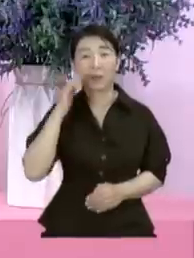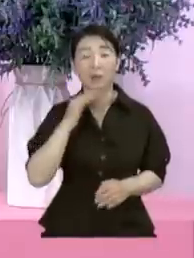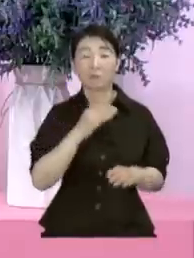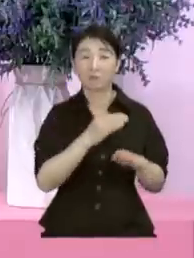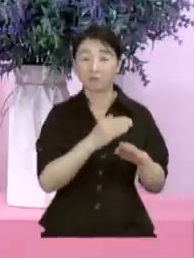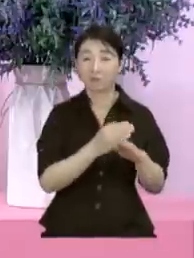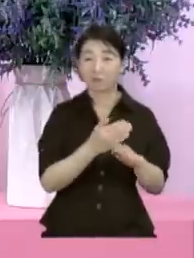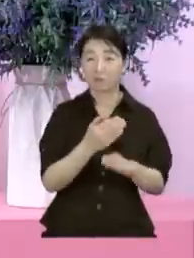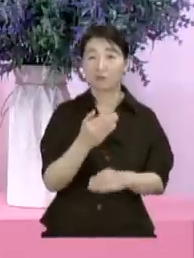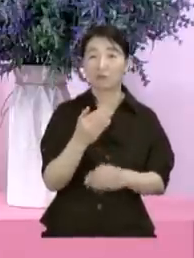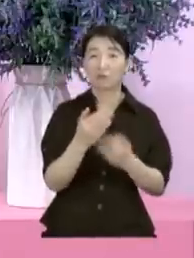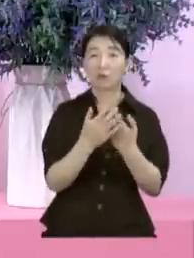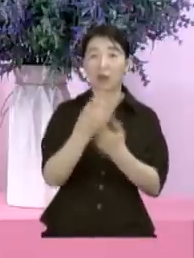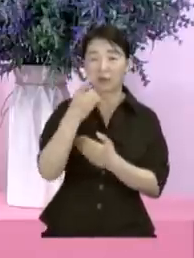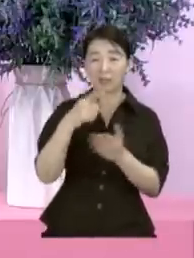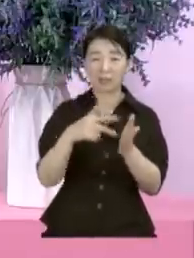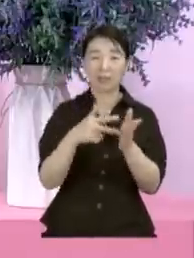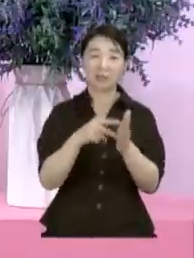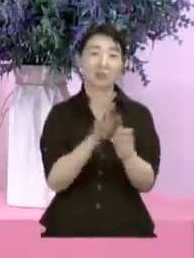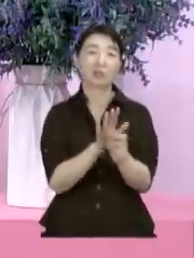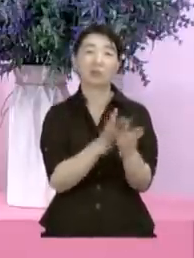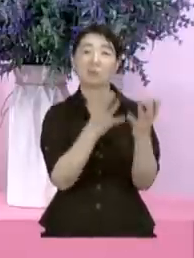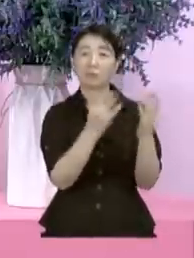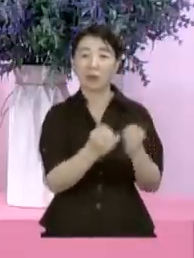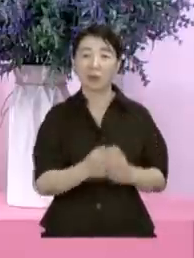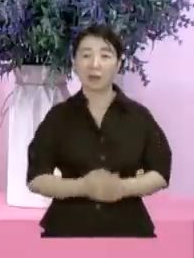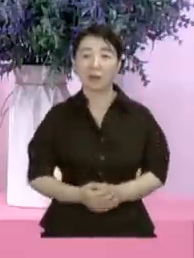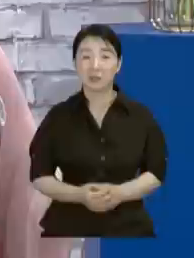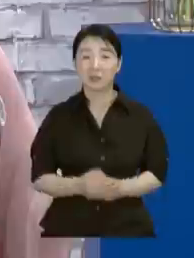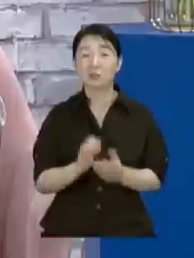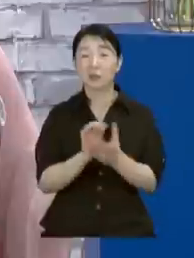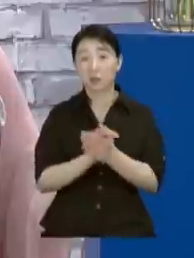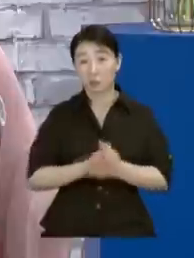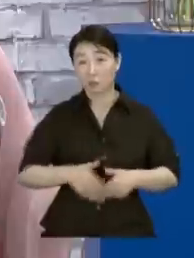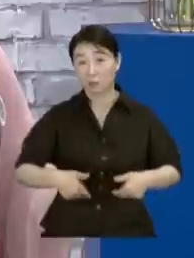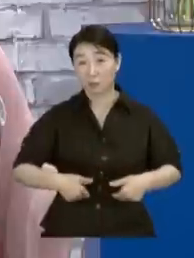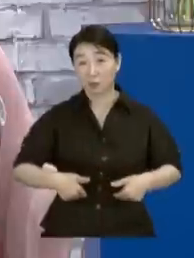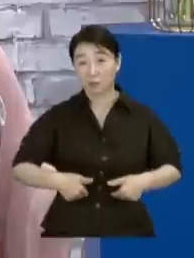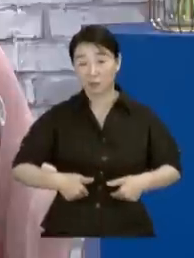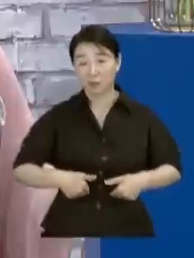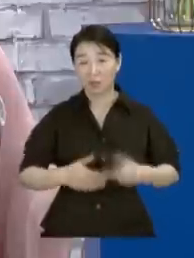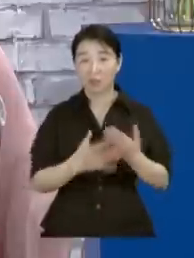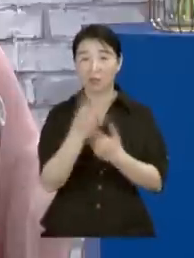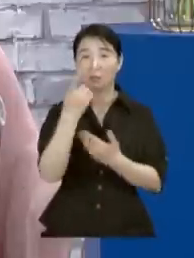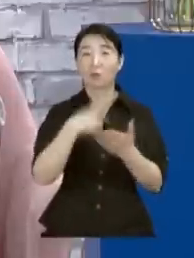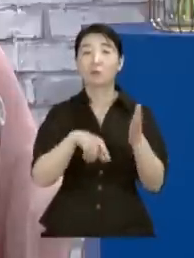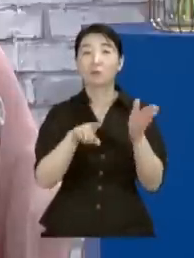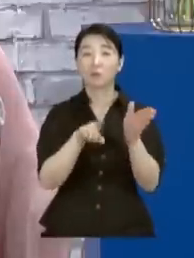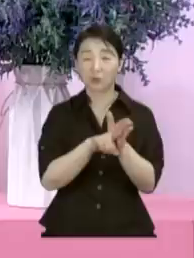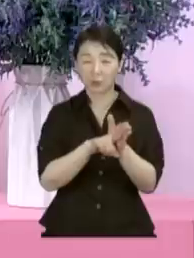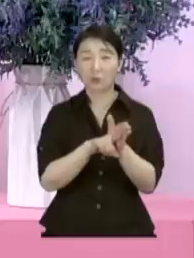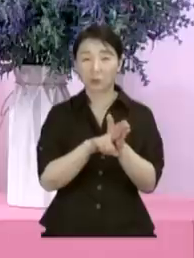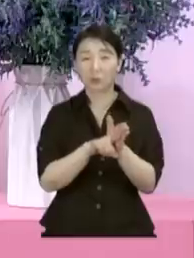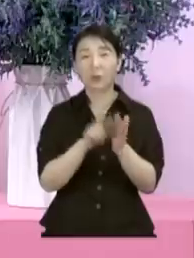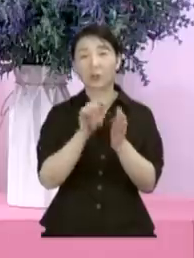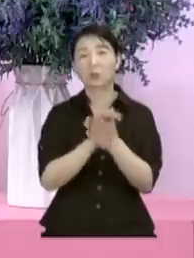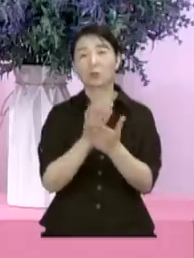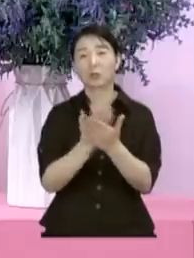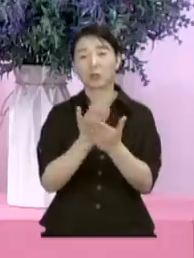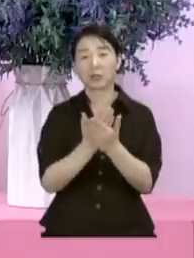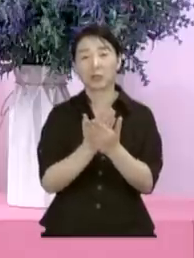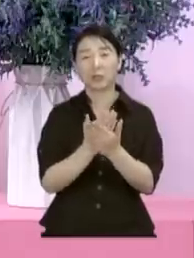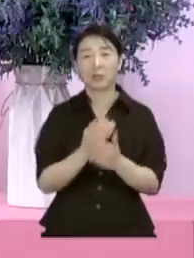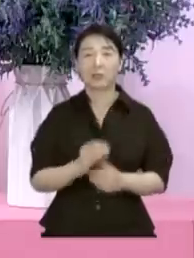남북한의재단에서도 많은 또 지원이 되고 있는데 정말 기도가 필요한 것 같아요. 그렇죠. 우리 통일부를 위해서도 좀 기도해 주시고요.